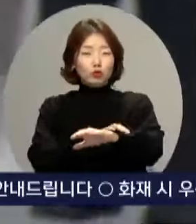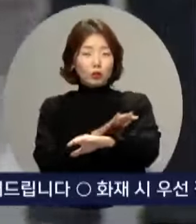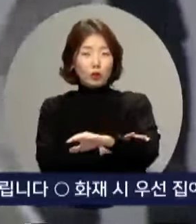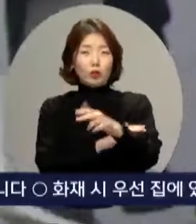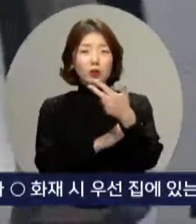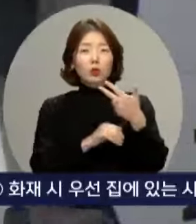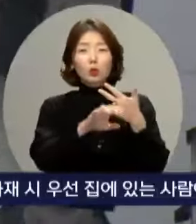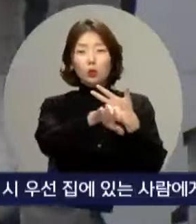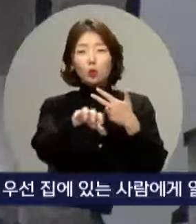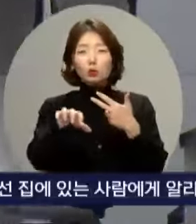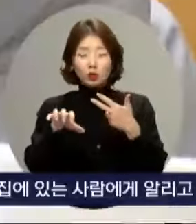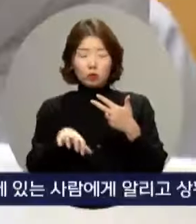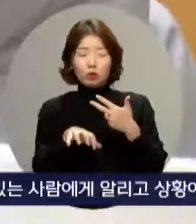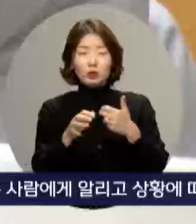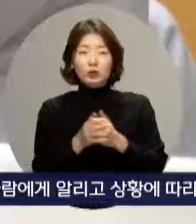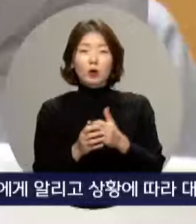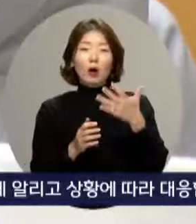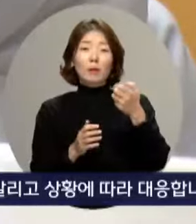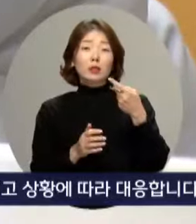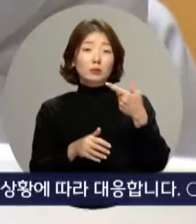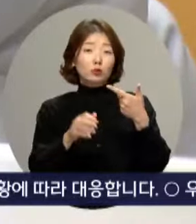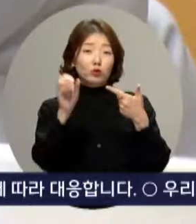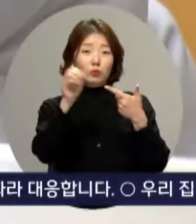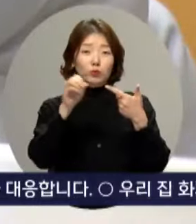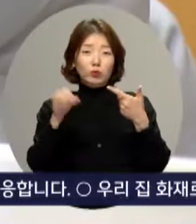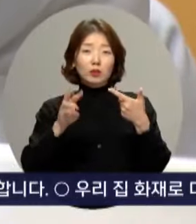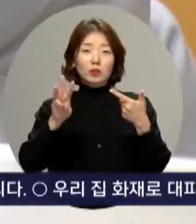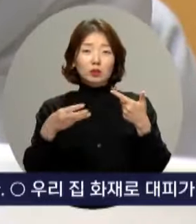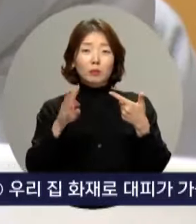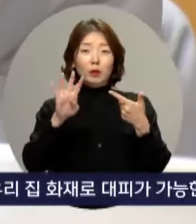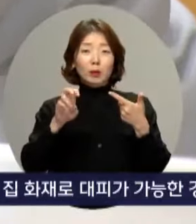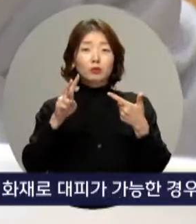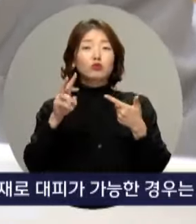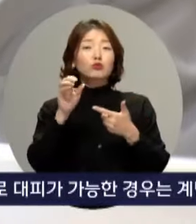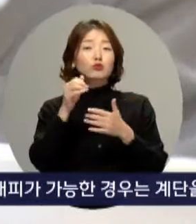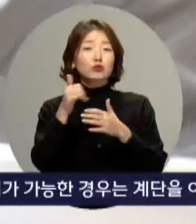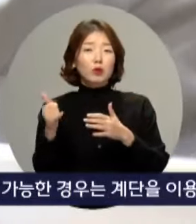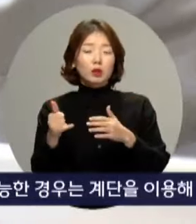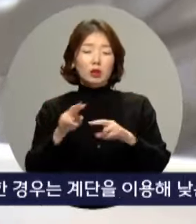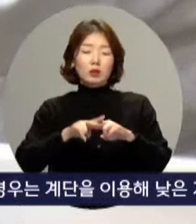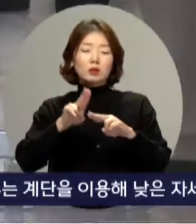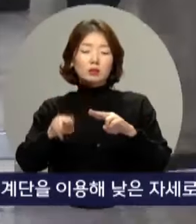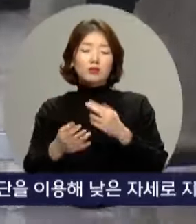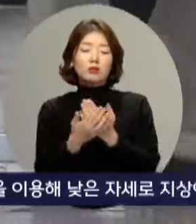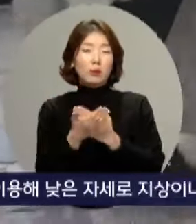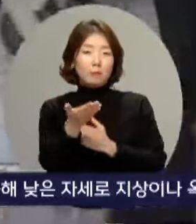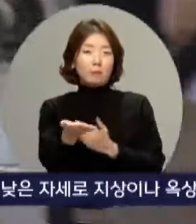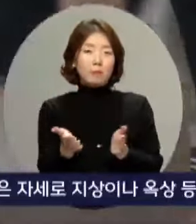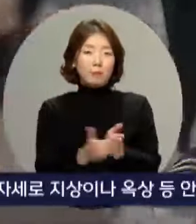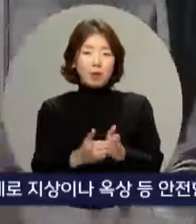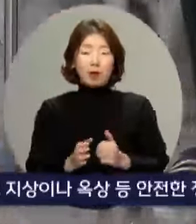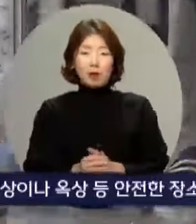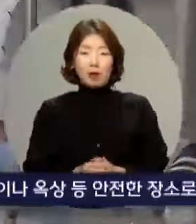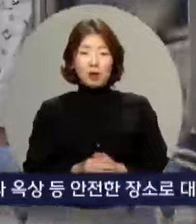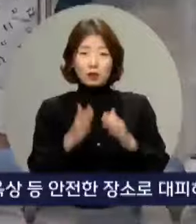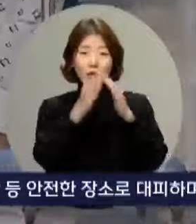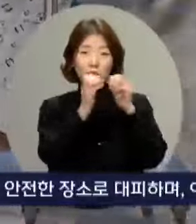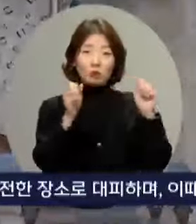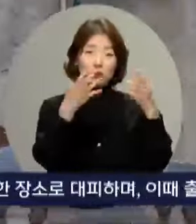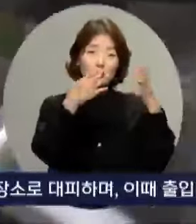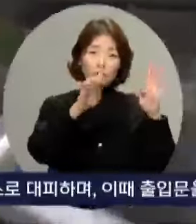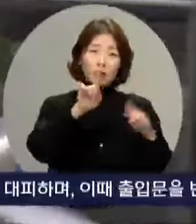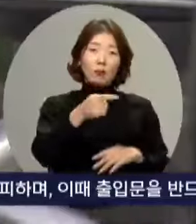전공의 399명 중 86%인 342명이 사직서를 제출했습니다. 전북대병원